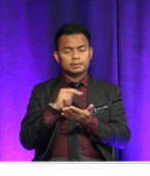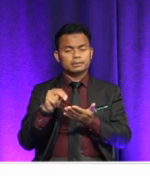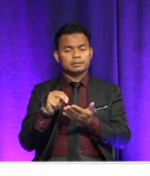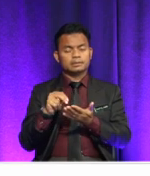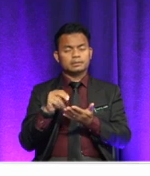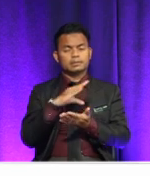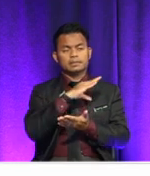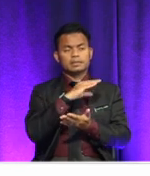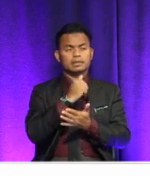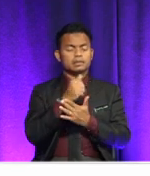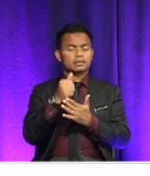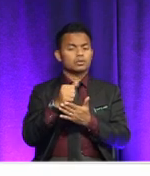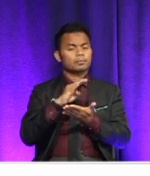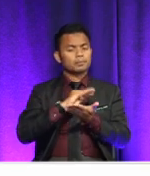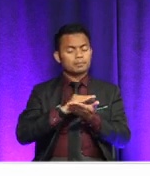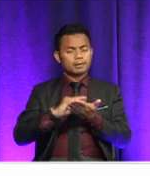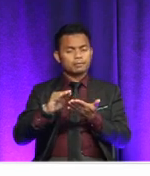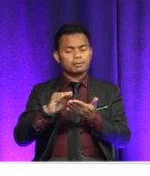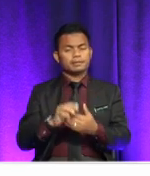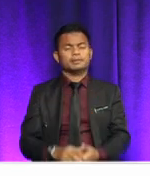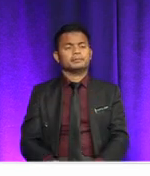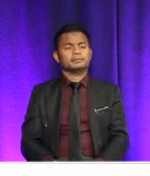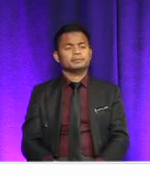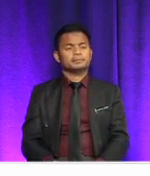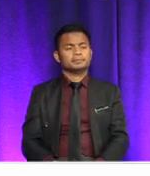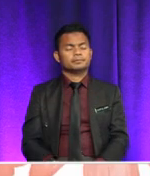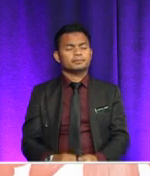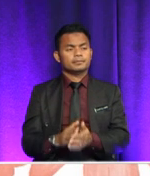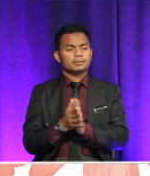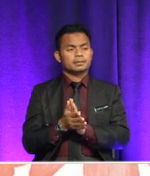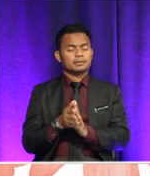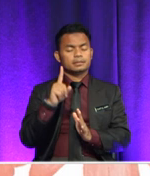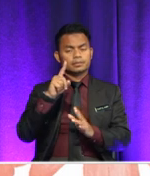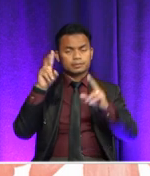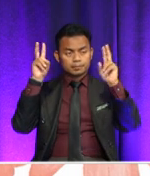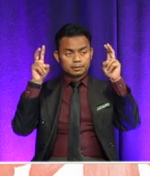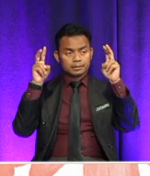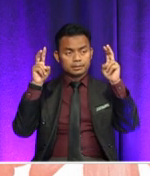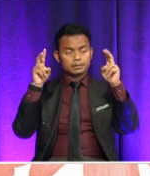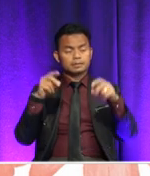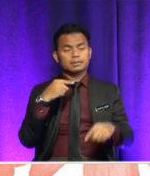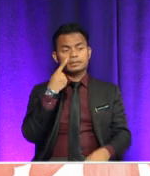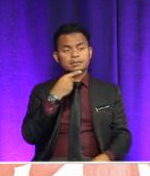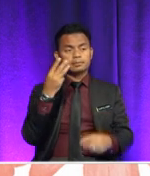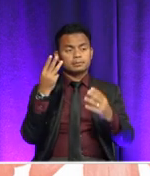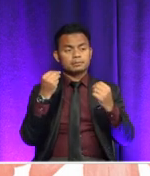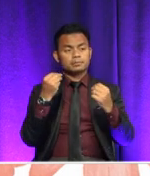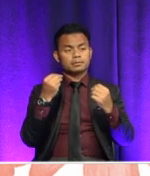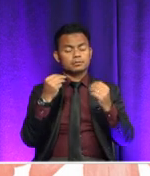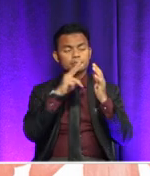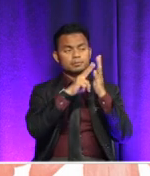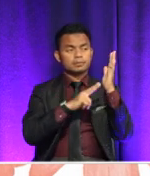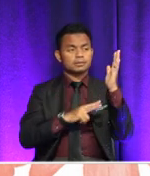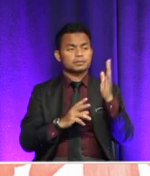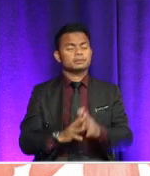produk daripada sumber alam semula jadi jadi saya sediakan satu petikan nilai